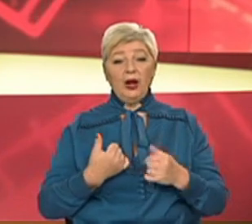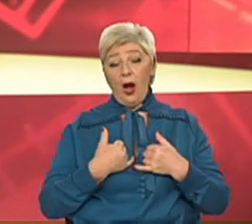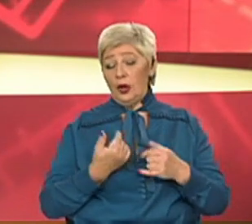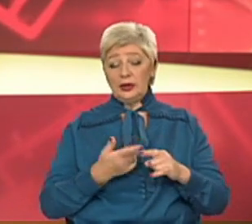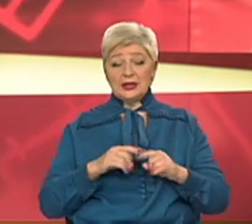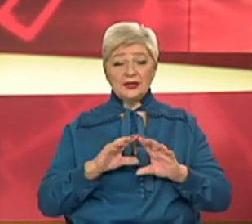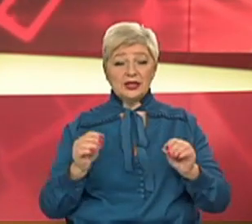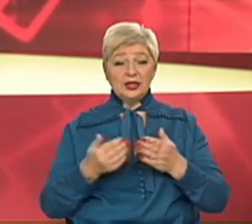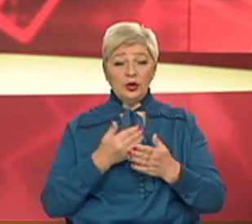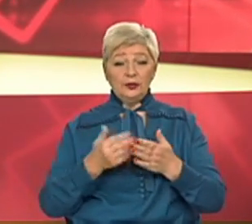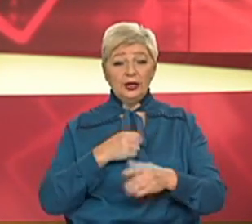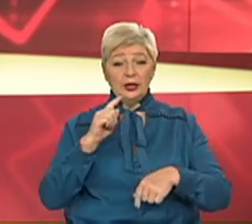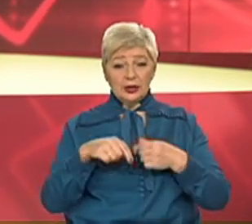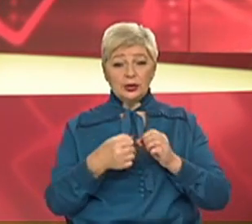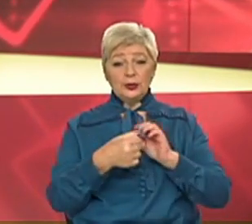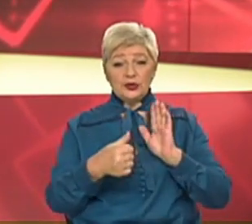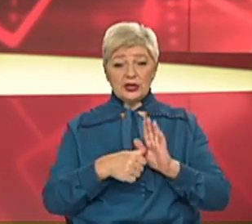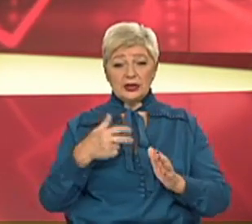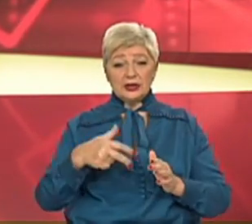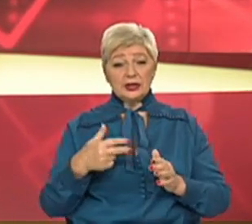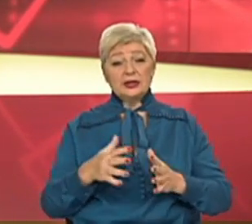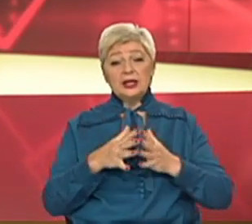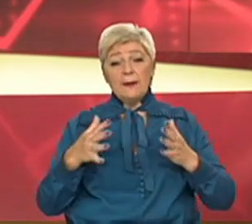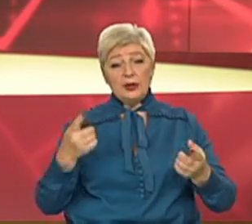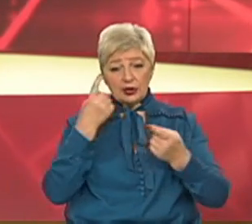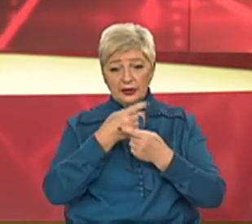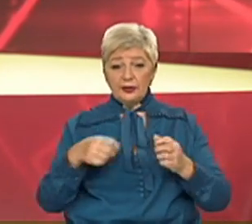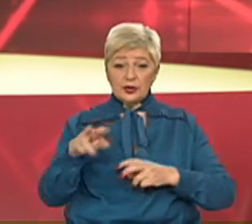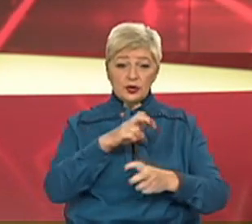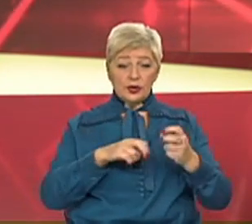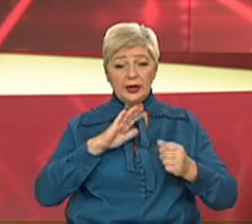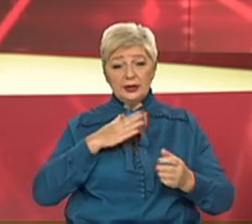А у нас і всі новини у випуску. Наступне о 16:30. Більше інформації